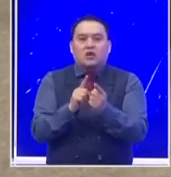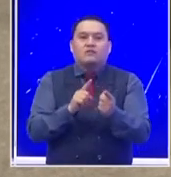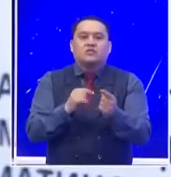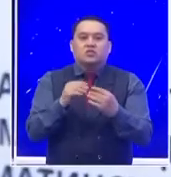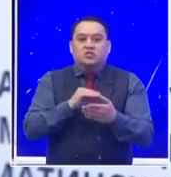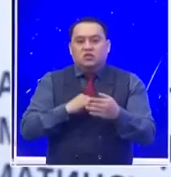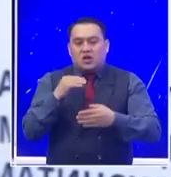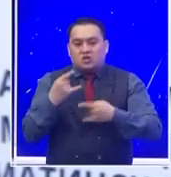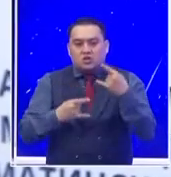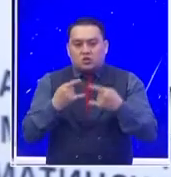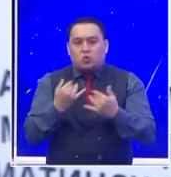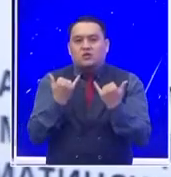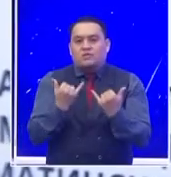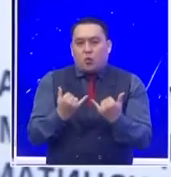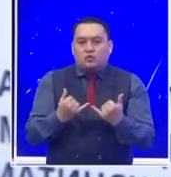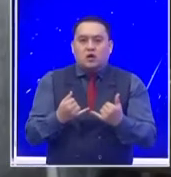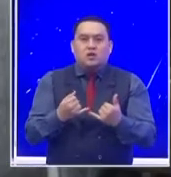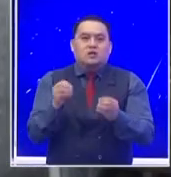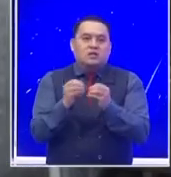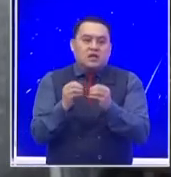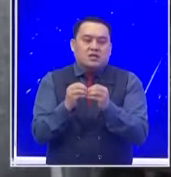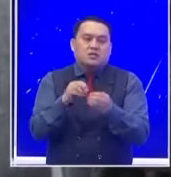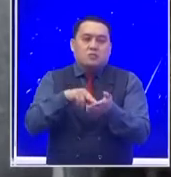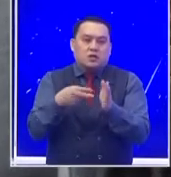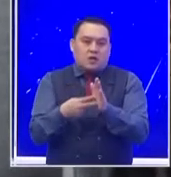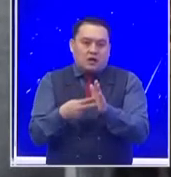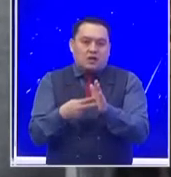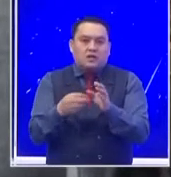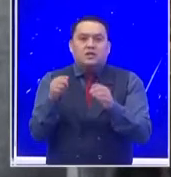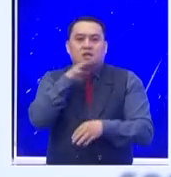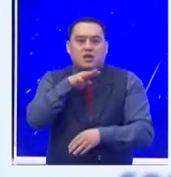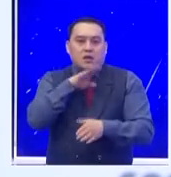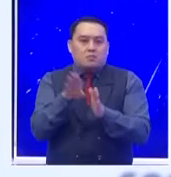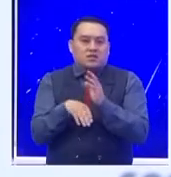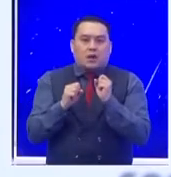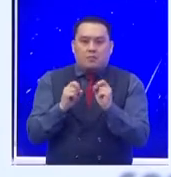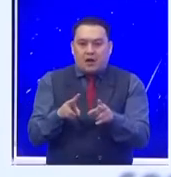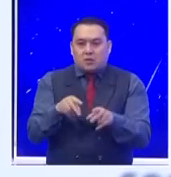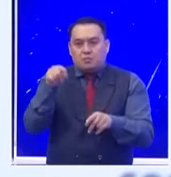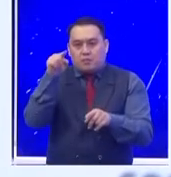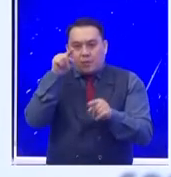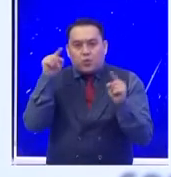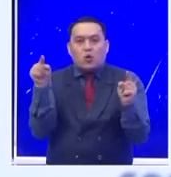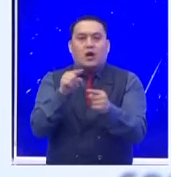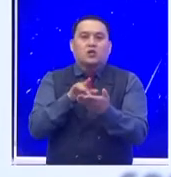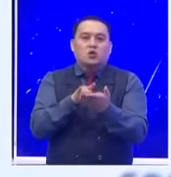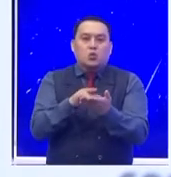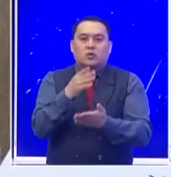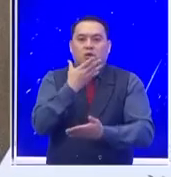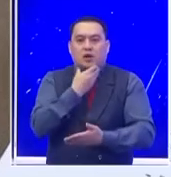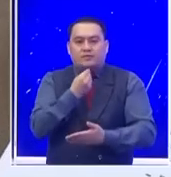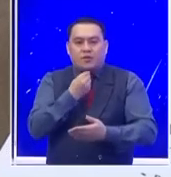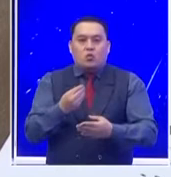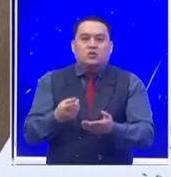площадки риты сумели сегодня обозначены 10 задач среди них клик или город безопасны популярных туристических благоприятной для